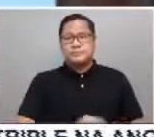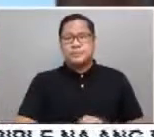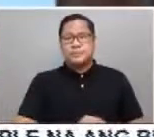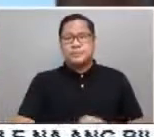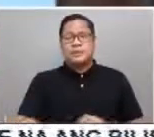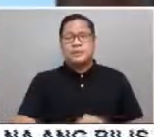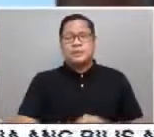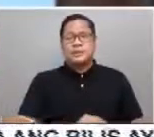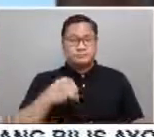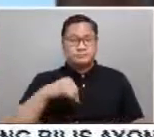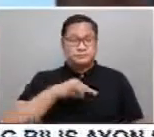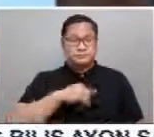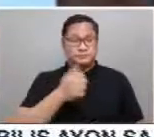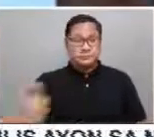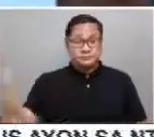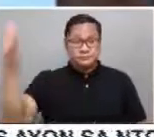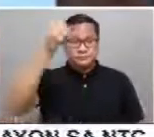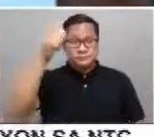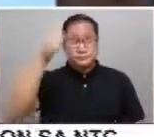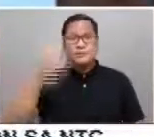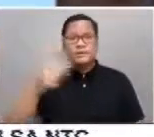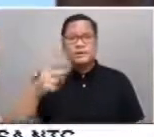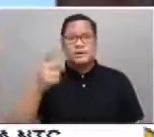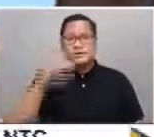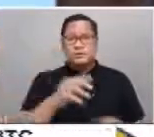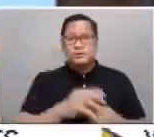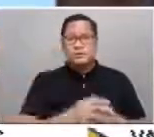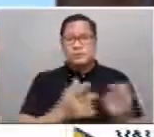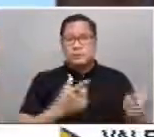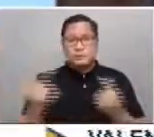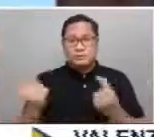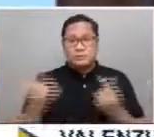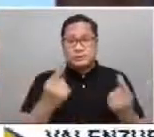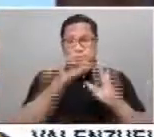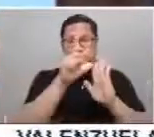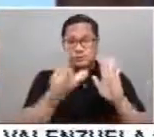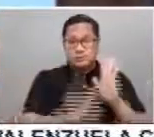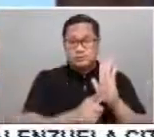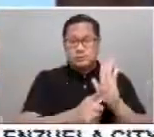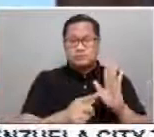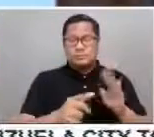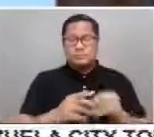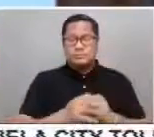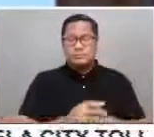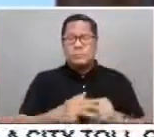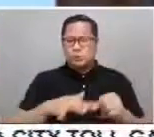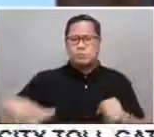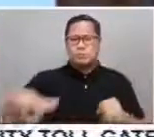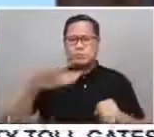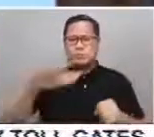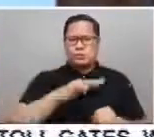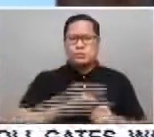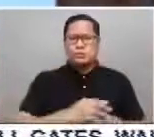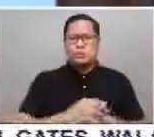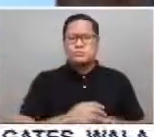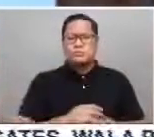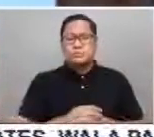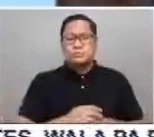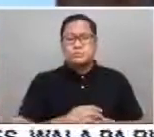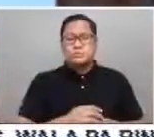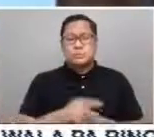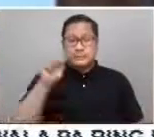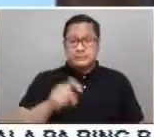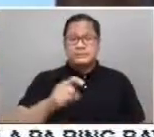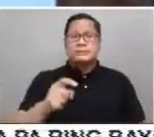say the ceasefire is dead. And there is no, the peace talks between the